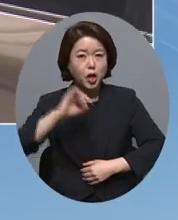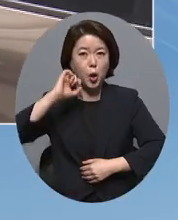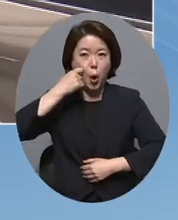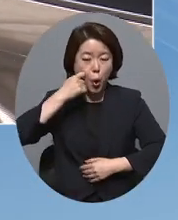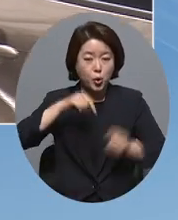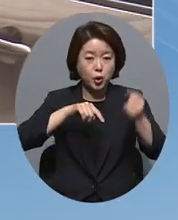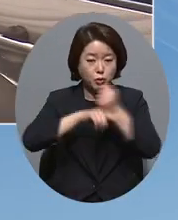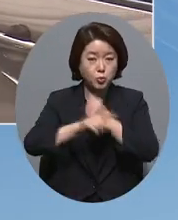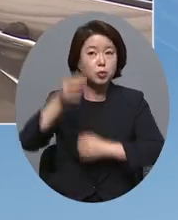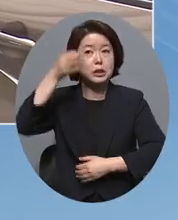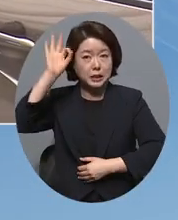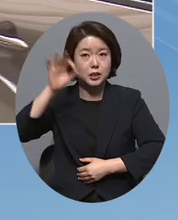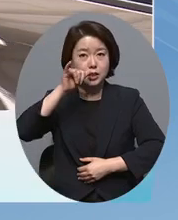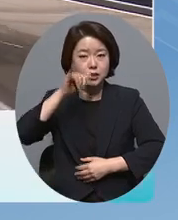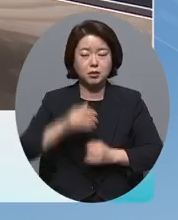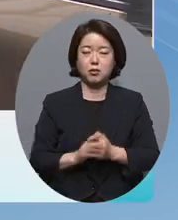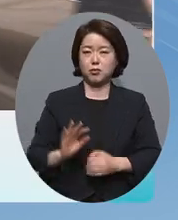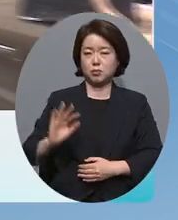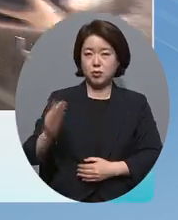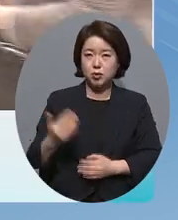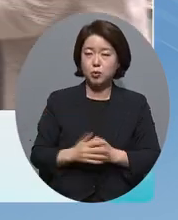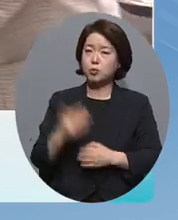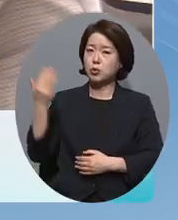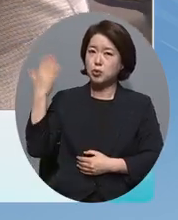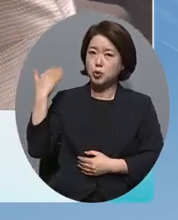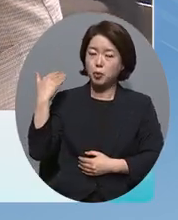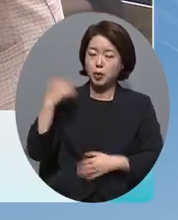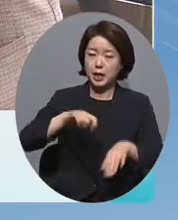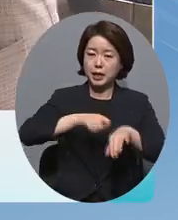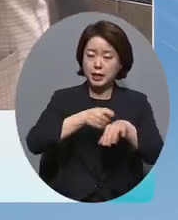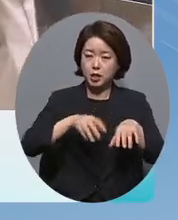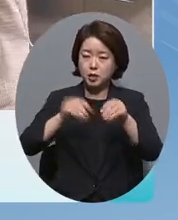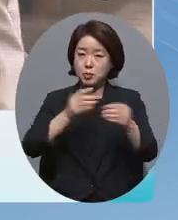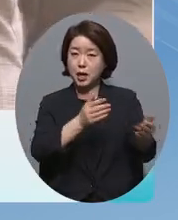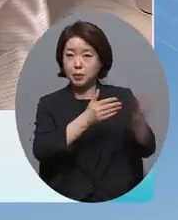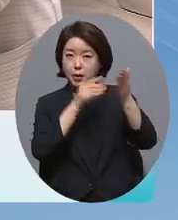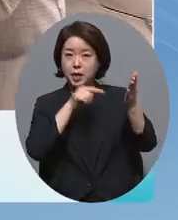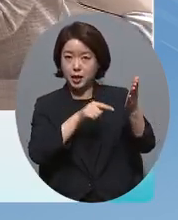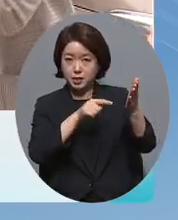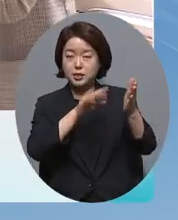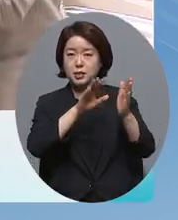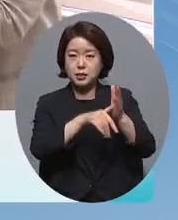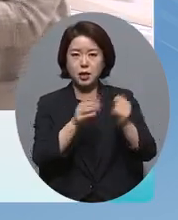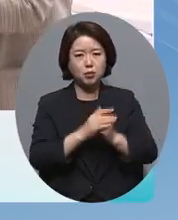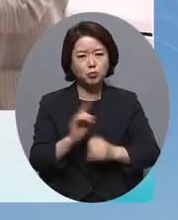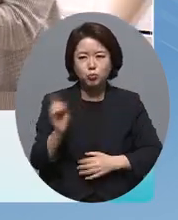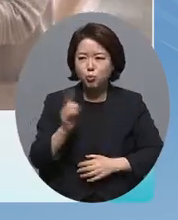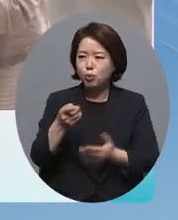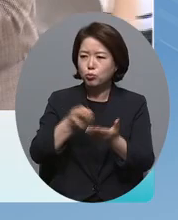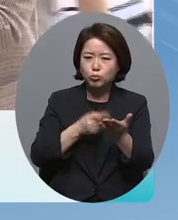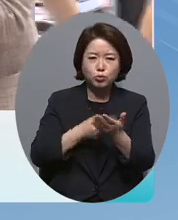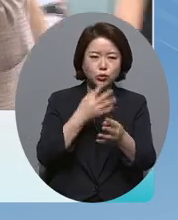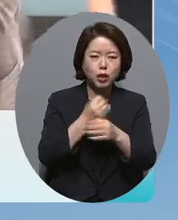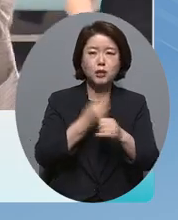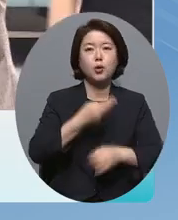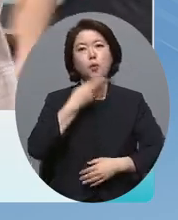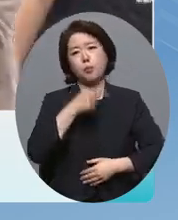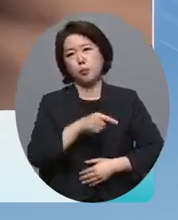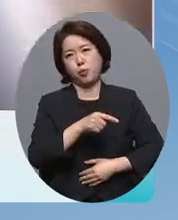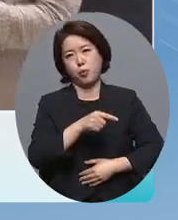사유가 인정된 것 같습니다 그래서 최근에는 지난번에 그 정지가 기각됐을 때는 딱히 이렇게 수술 일정 같은게 없다